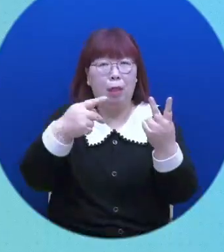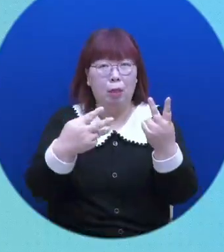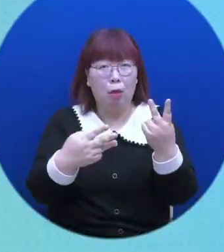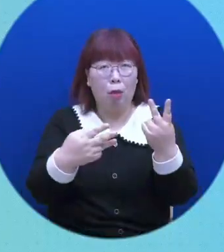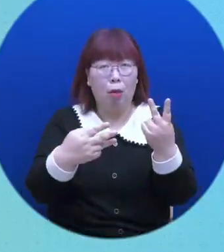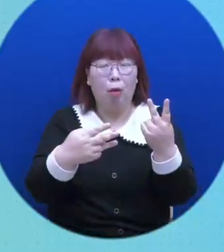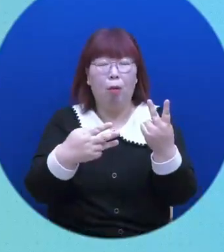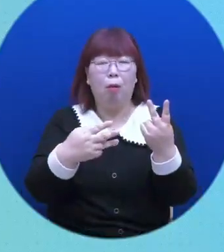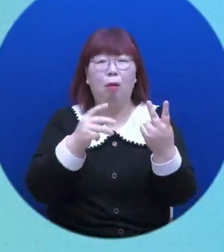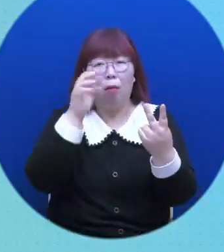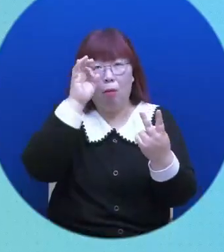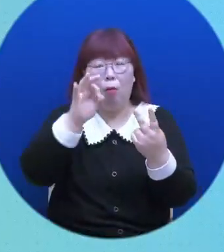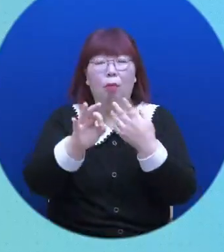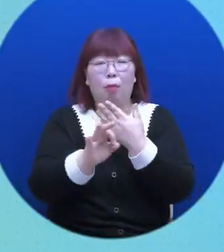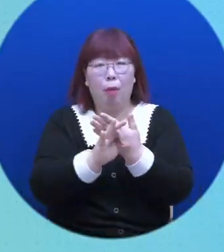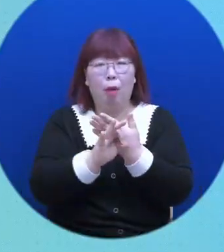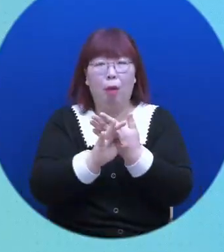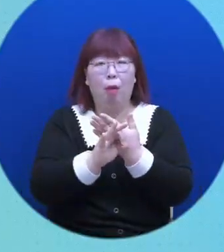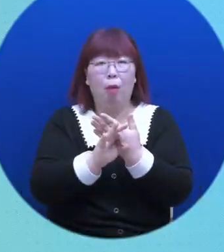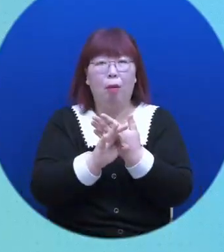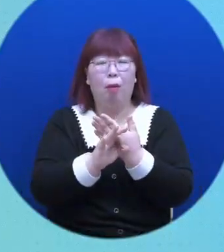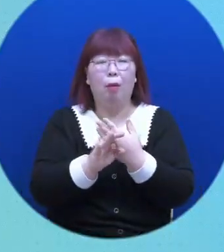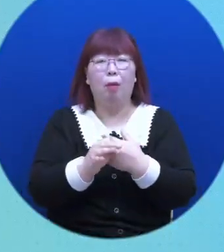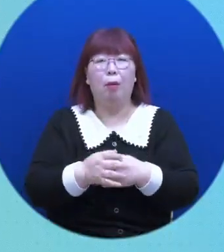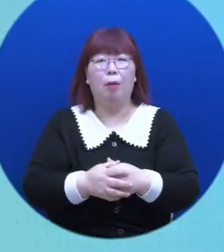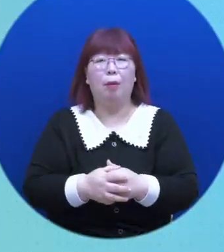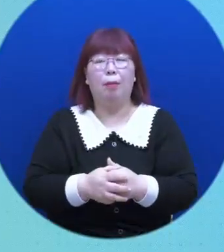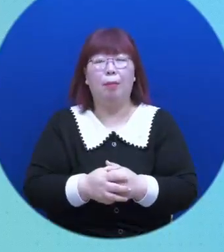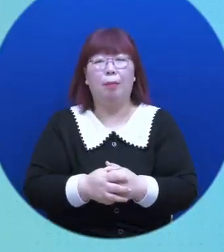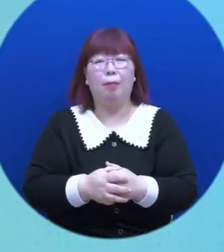생각하여 보라는 건 인칭으로 바뀌어요.